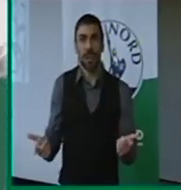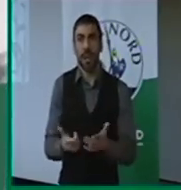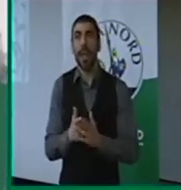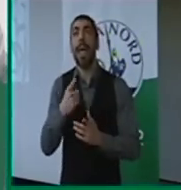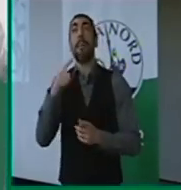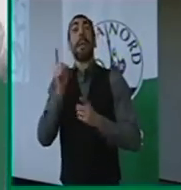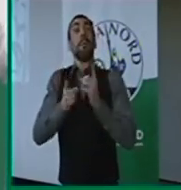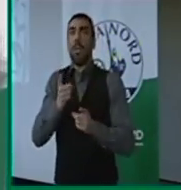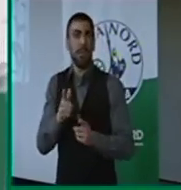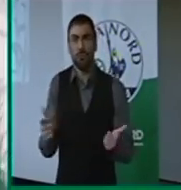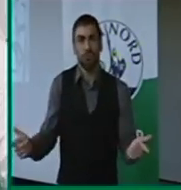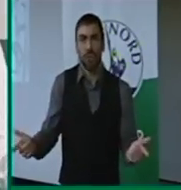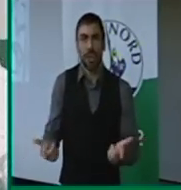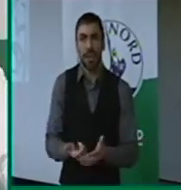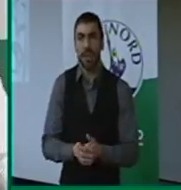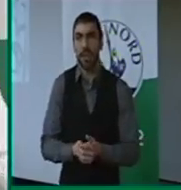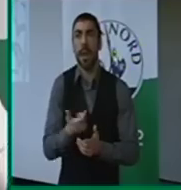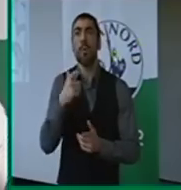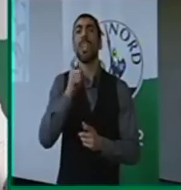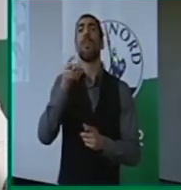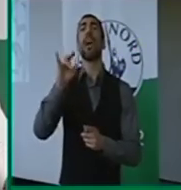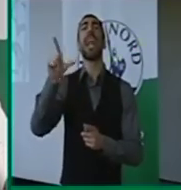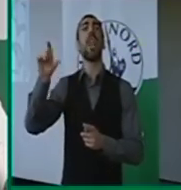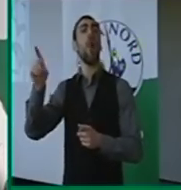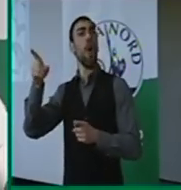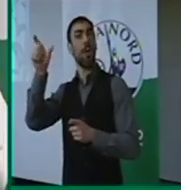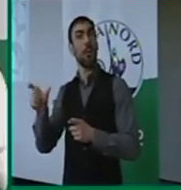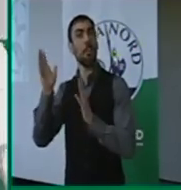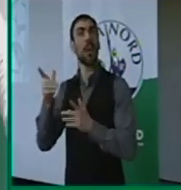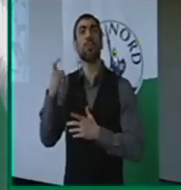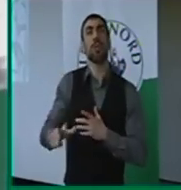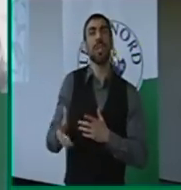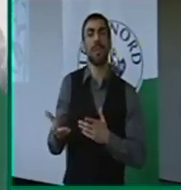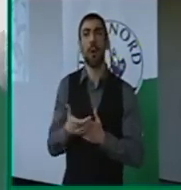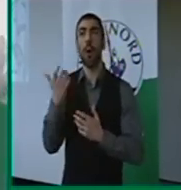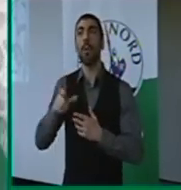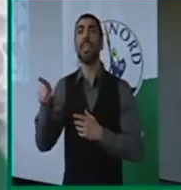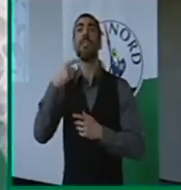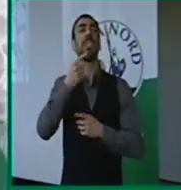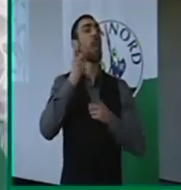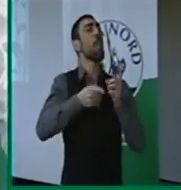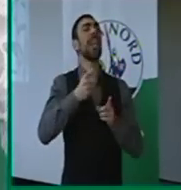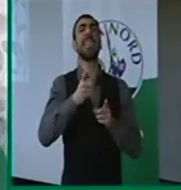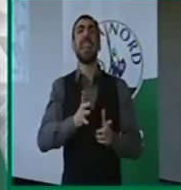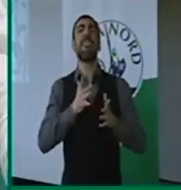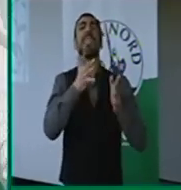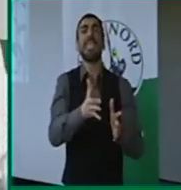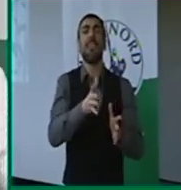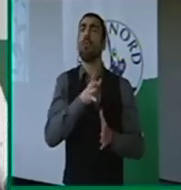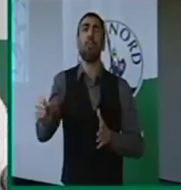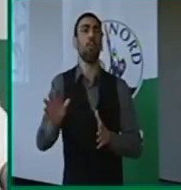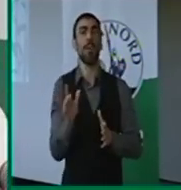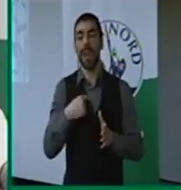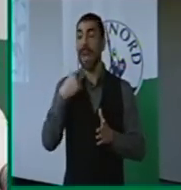per fare politica perché secondo me Grillo è pericoloso perché chi dice la politica è tutta una schifezza